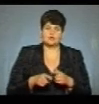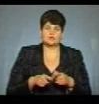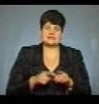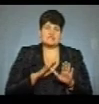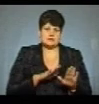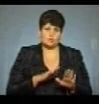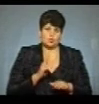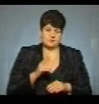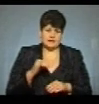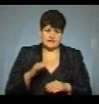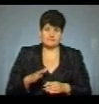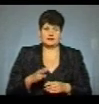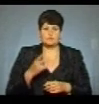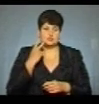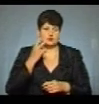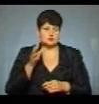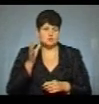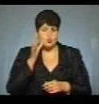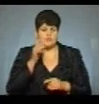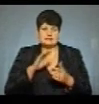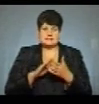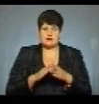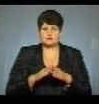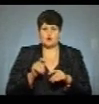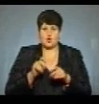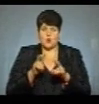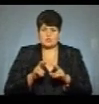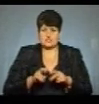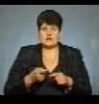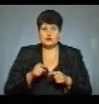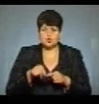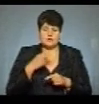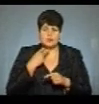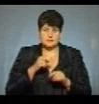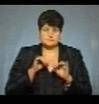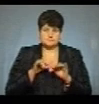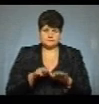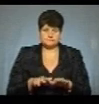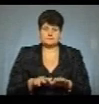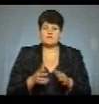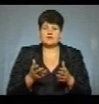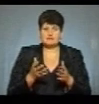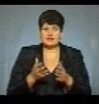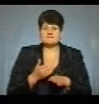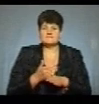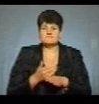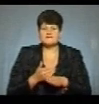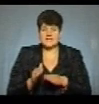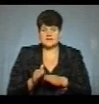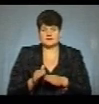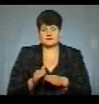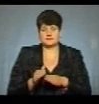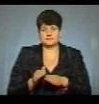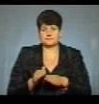заступників. Ми систематично заслуховуємо стан розслідування цього кримінального провадження, яке виділене